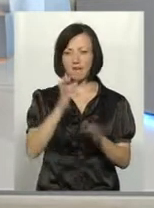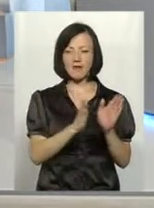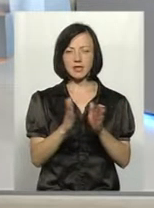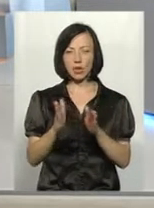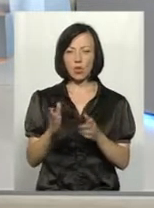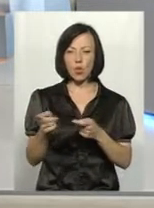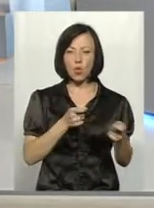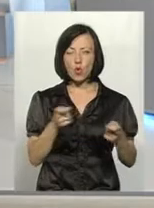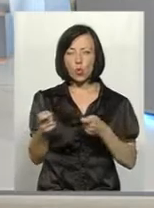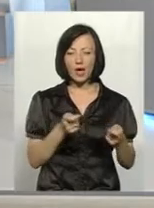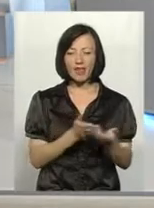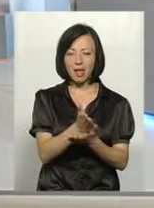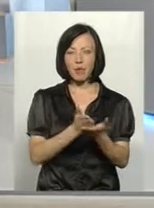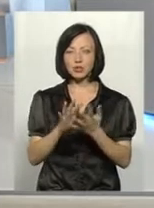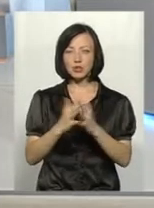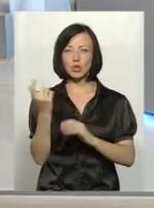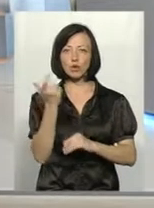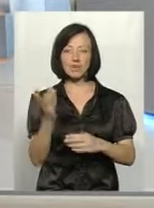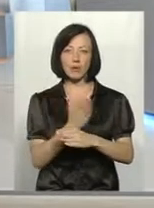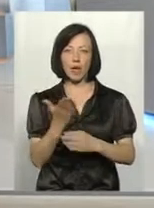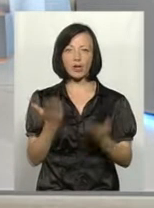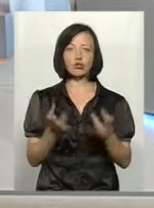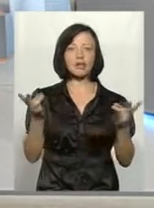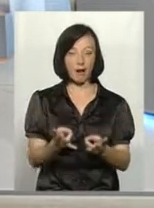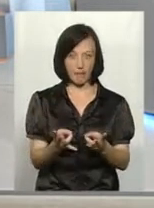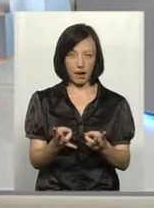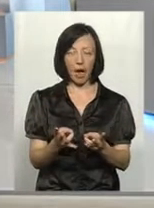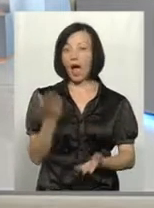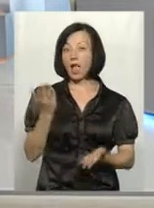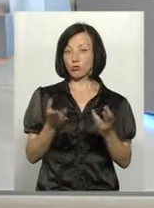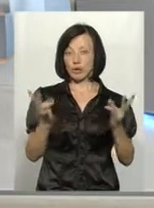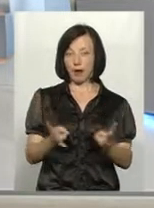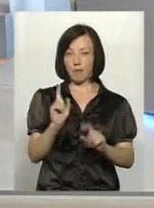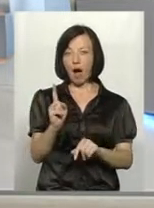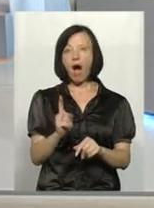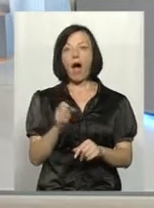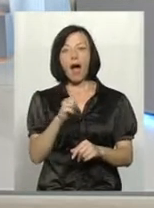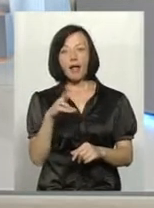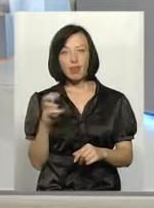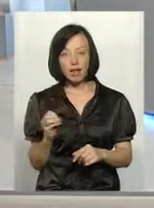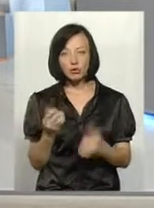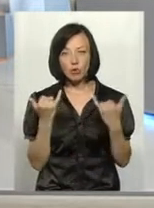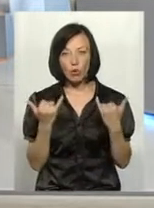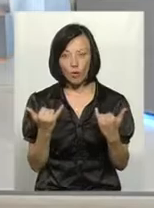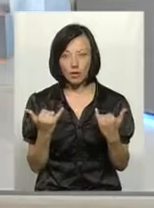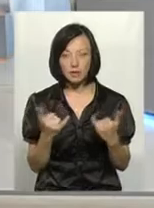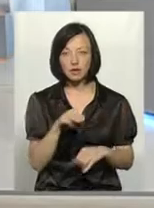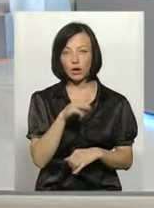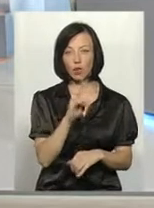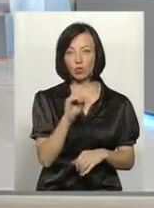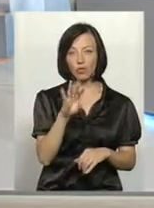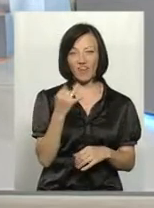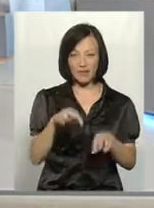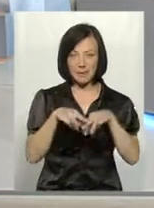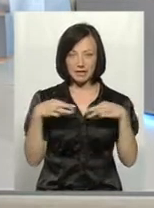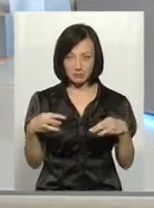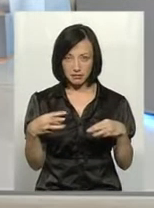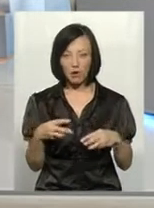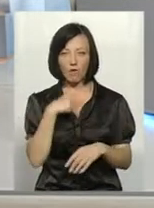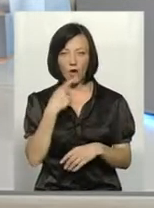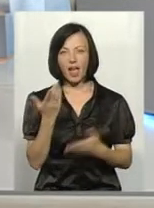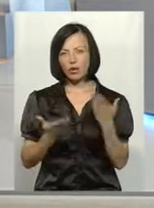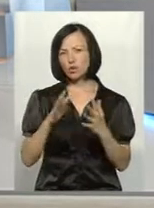відрегулює певні напрямки сільськогосподарського виробництва, якщо їх треба регулювати, якщо треба. Але ж, і сьогодні Тарас Кутовий говорить про це, от якщо ми